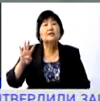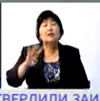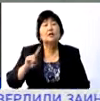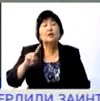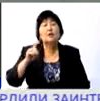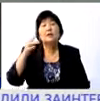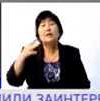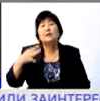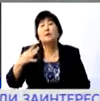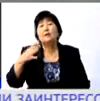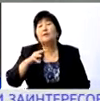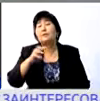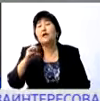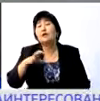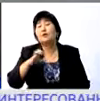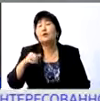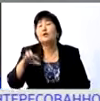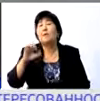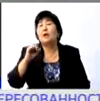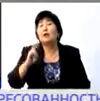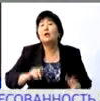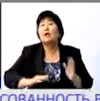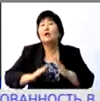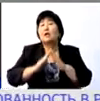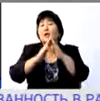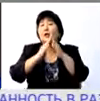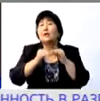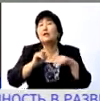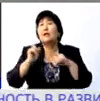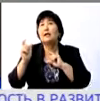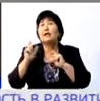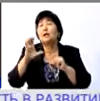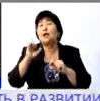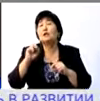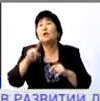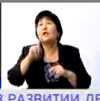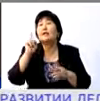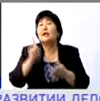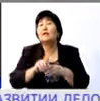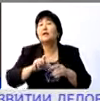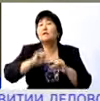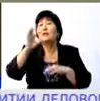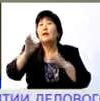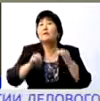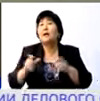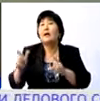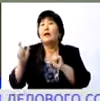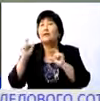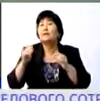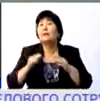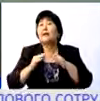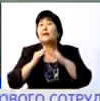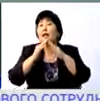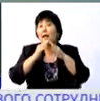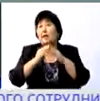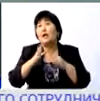15 секунд космодрома байконур был осуществлен запуск ракеты-носителя союз которая должна была вывести на орбиту транспортный пилотируемый корабль